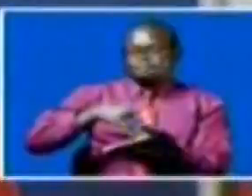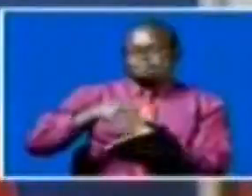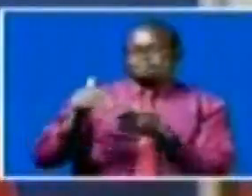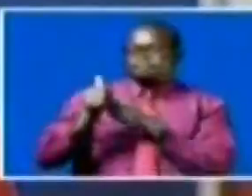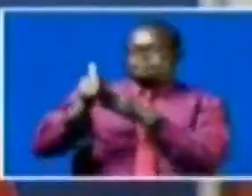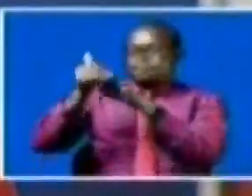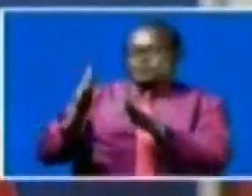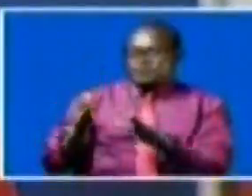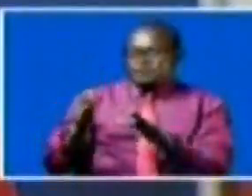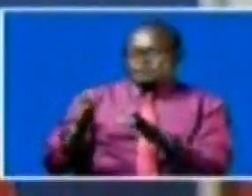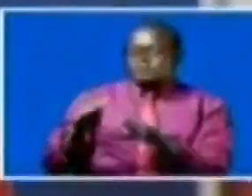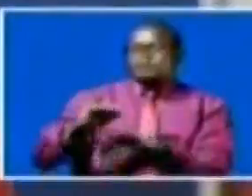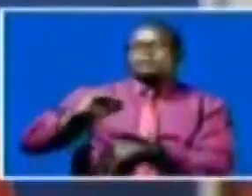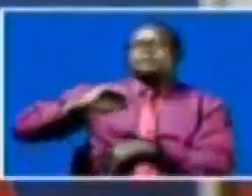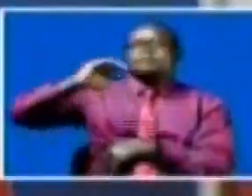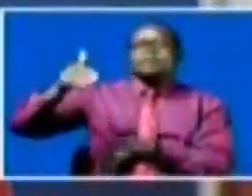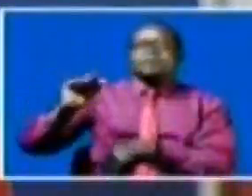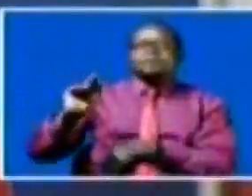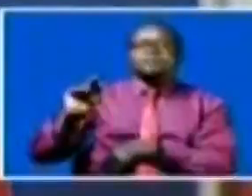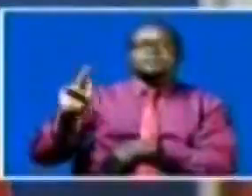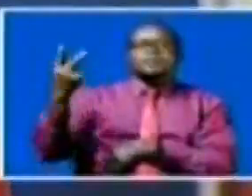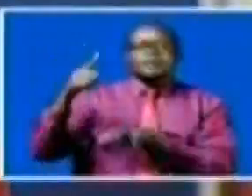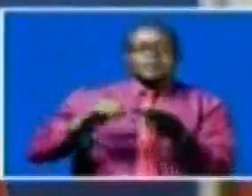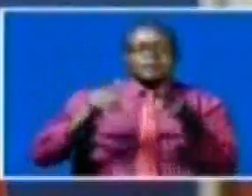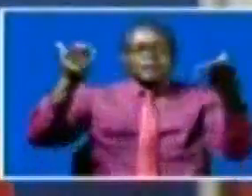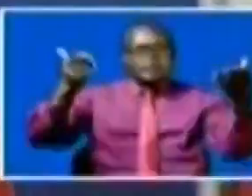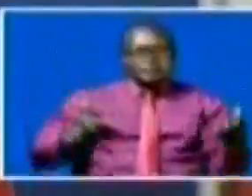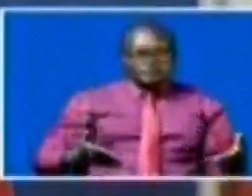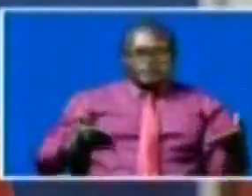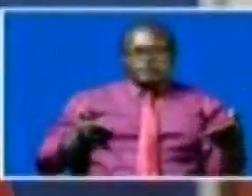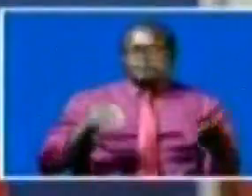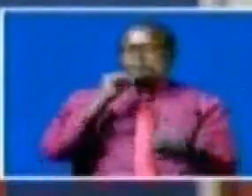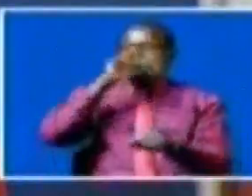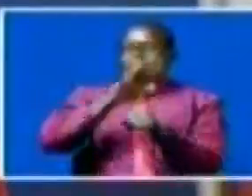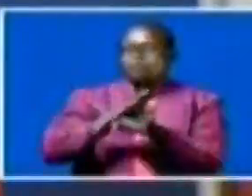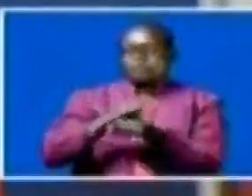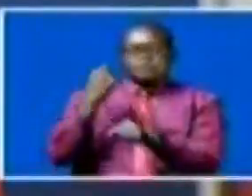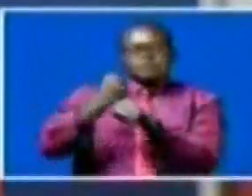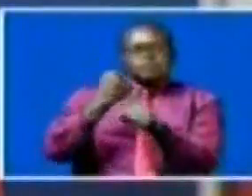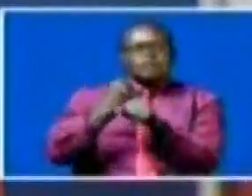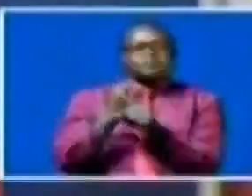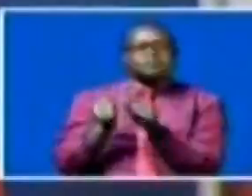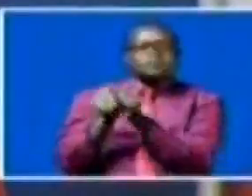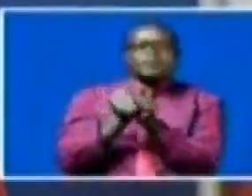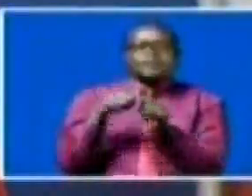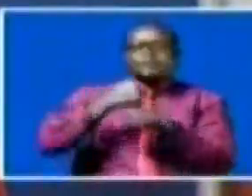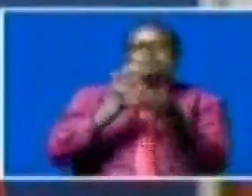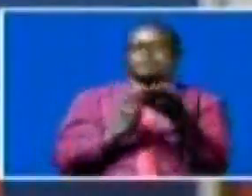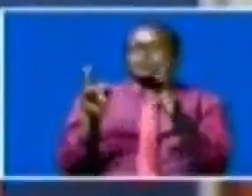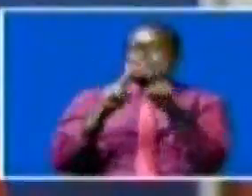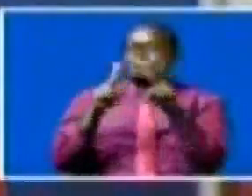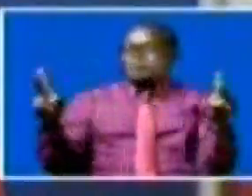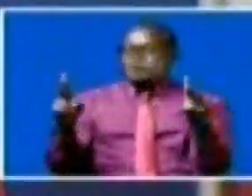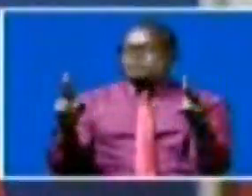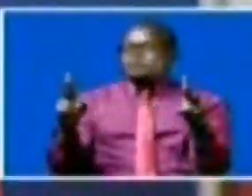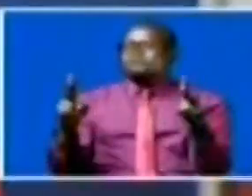Viongozi kutoka eneo la Mlima Kenya na wenzao kutoka bonde la Ufa wameapa kushirikiana katika kudumisha amani na